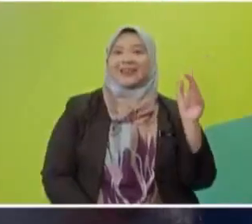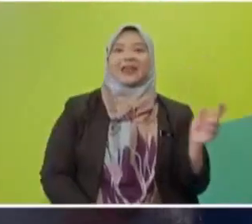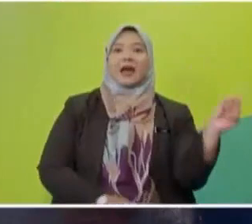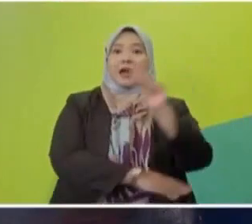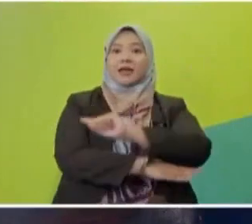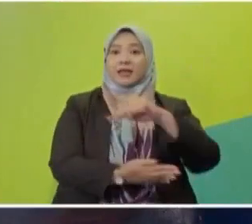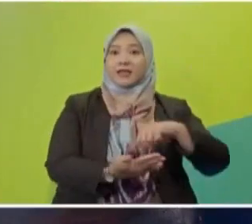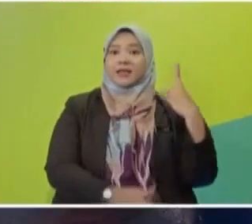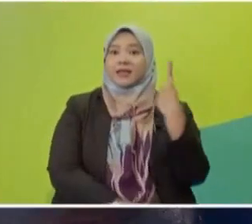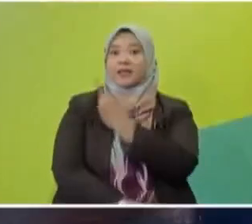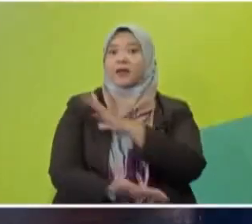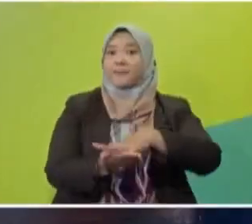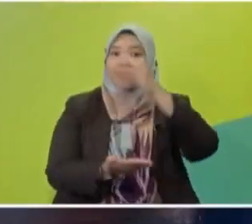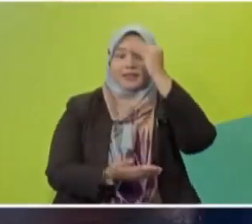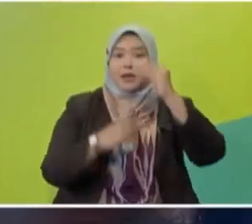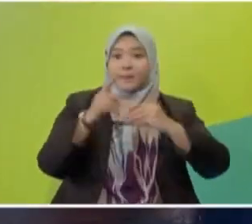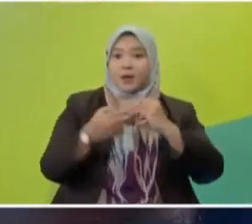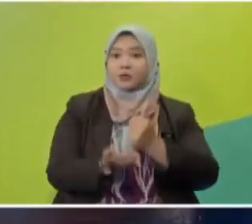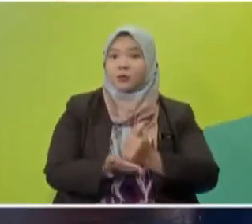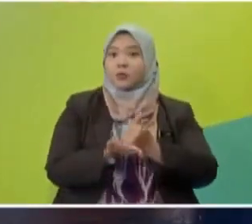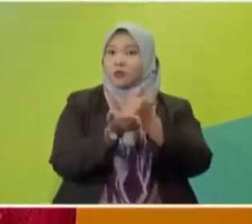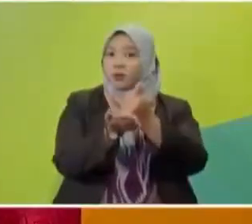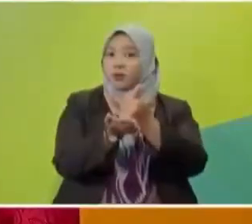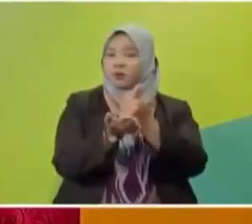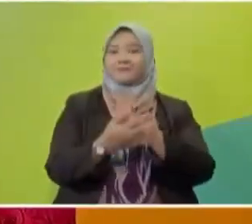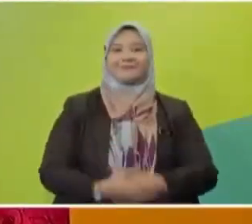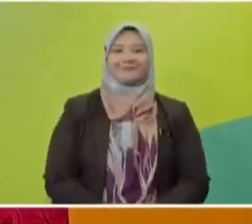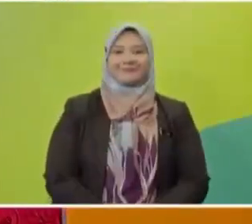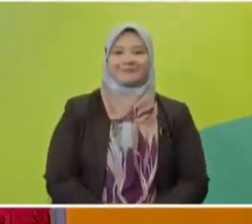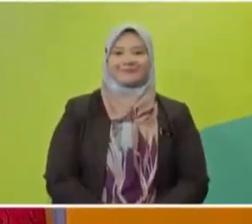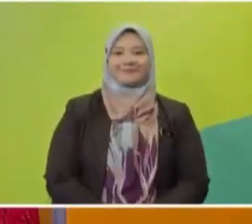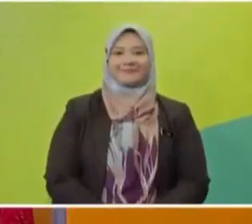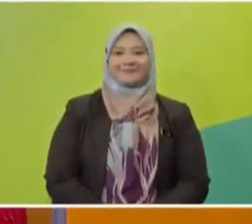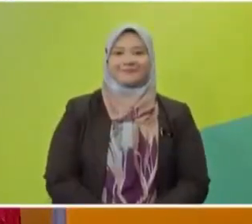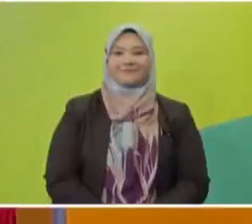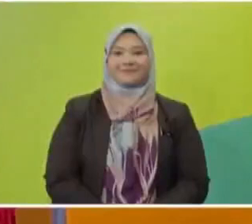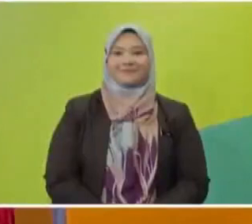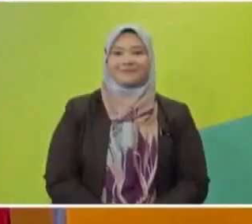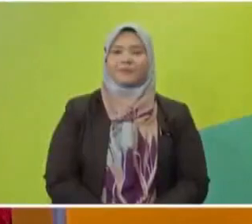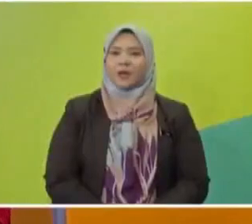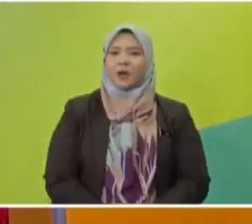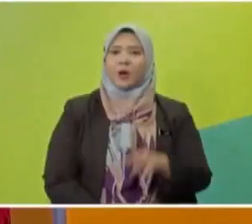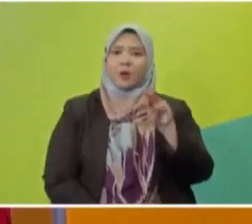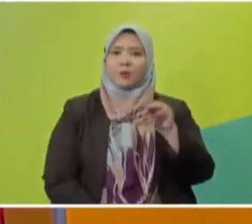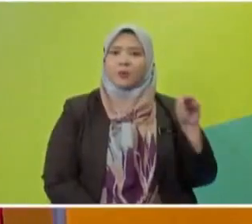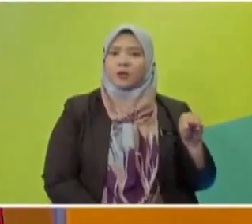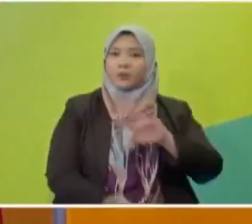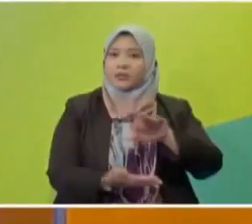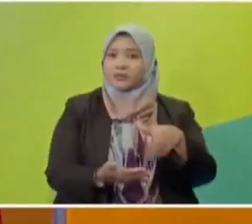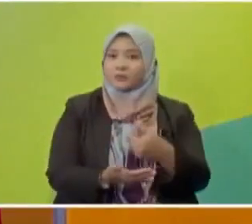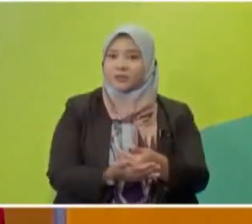Wah, baguslah Fizi ni. Baiklah Fizi. Ya, cikgu. Dan murid-murid sekalian.